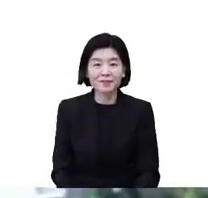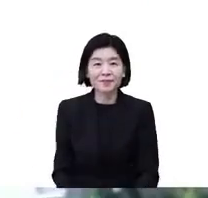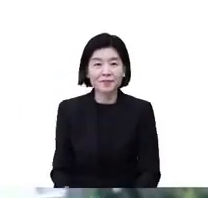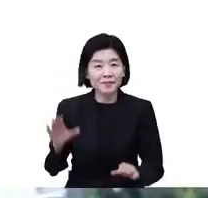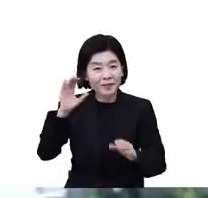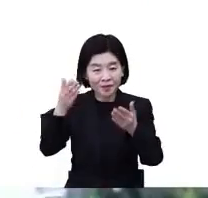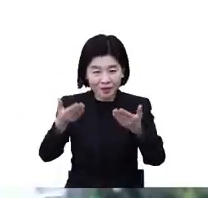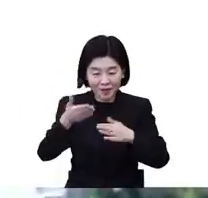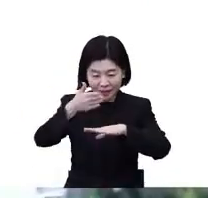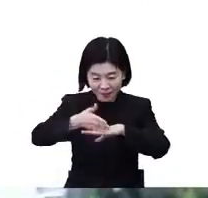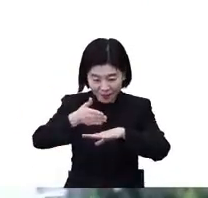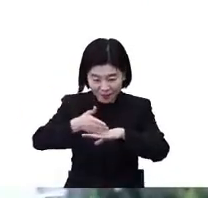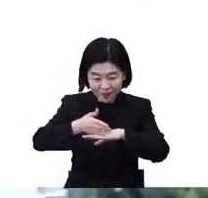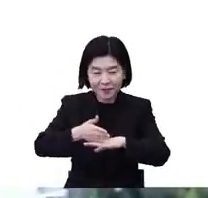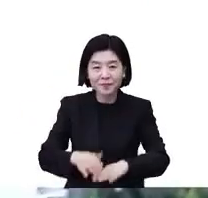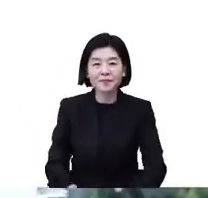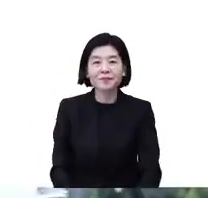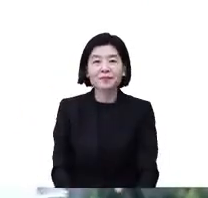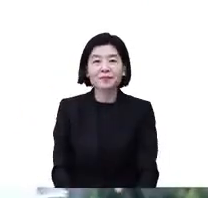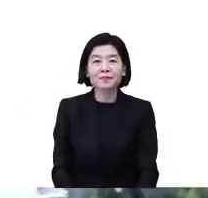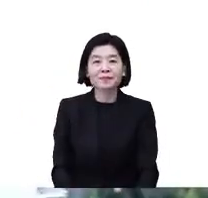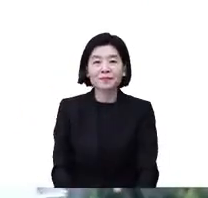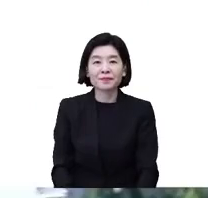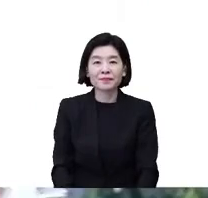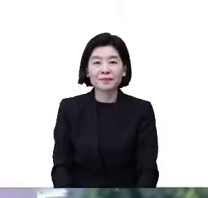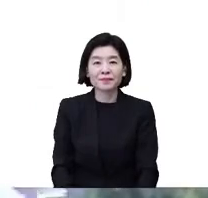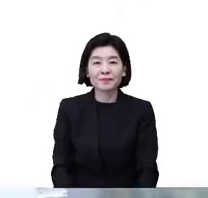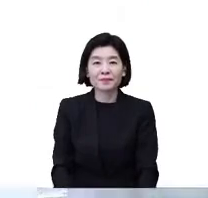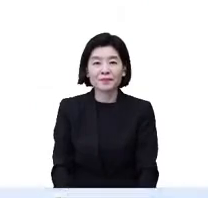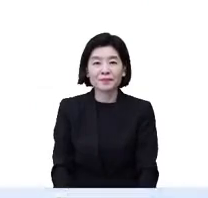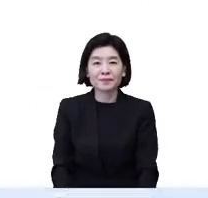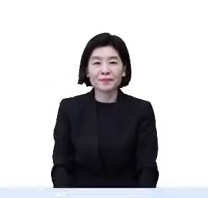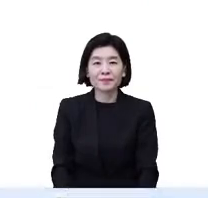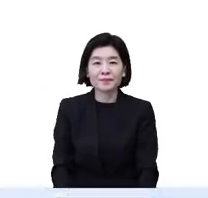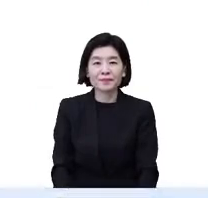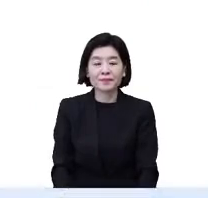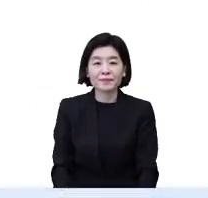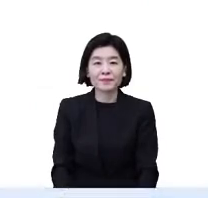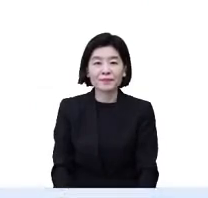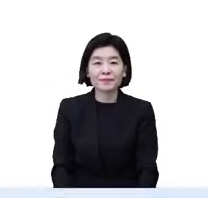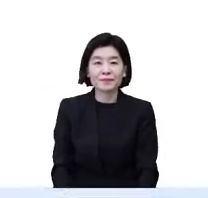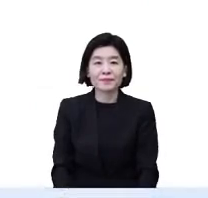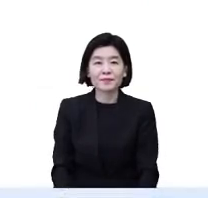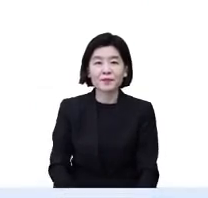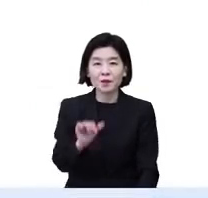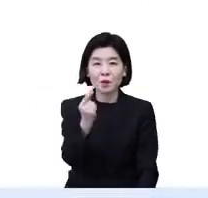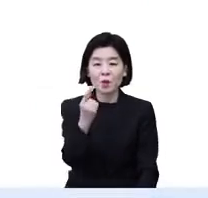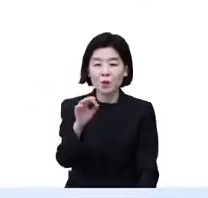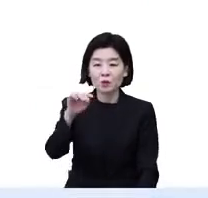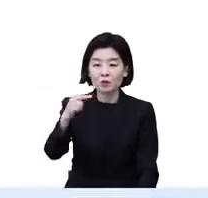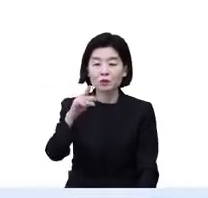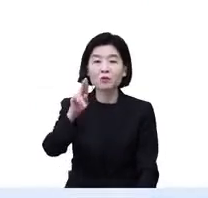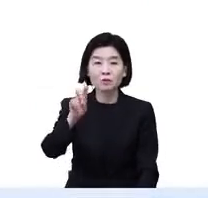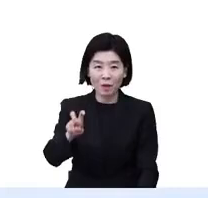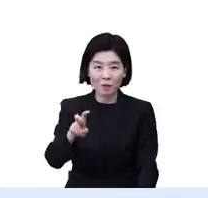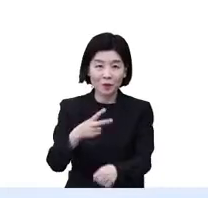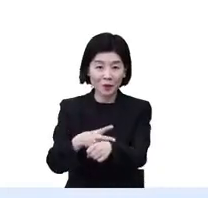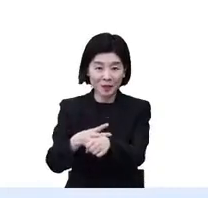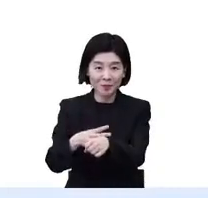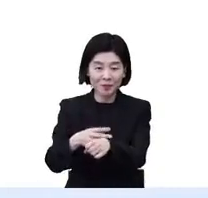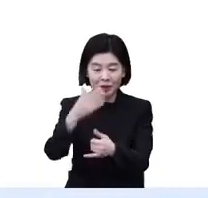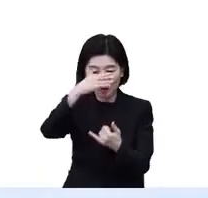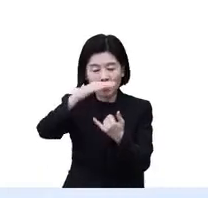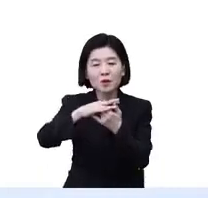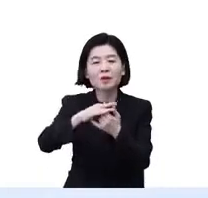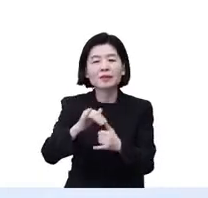경청해 주셔서 감사합니다. 네, 홍순범 교수님의 청소년